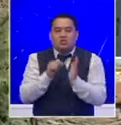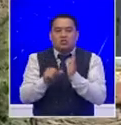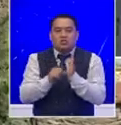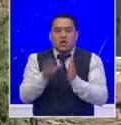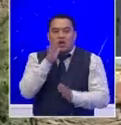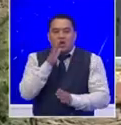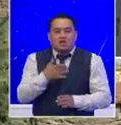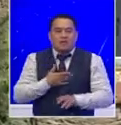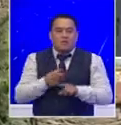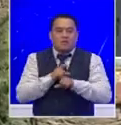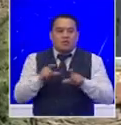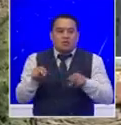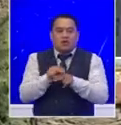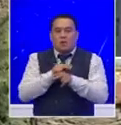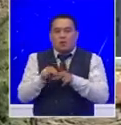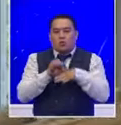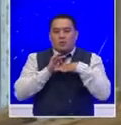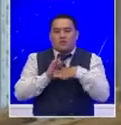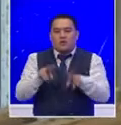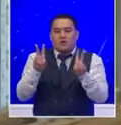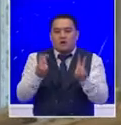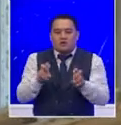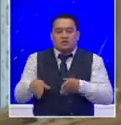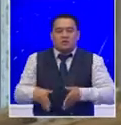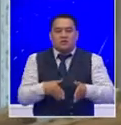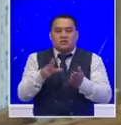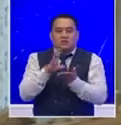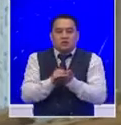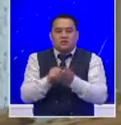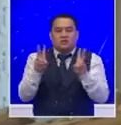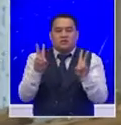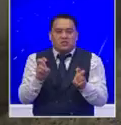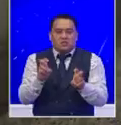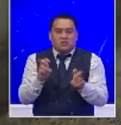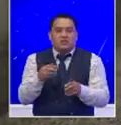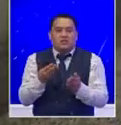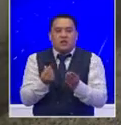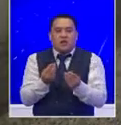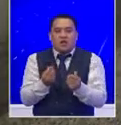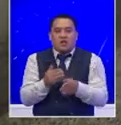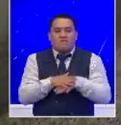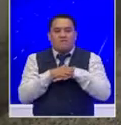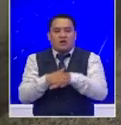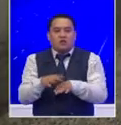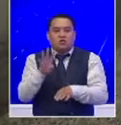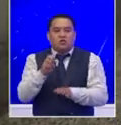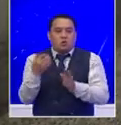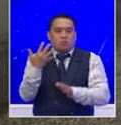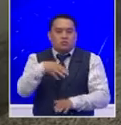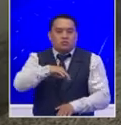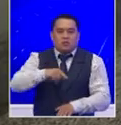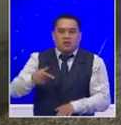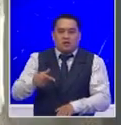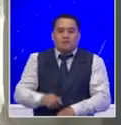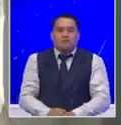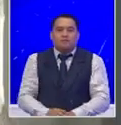лет. В этом году здание проходит капремонт в рамках программы «Дорожная карта занятости». Средств выделено более 450 миллионов